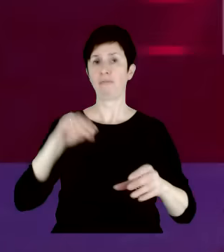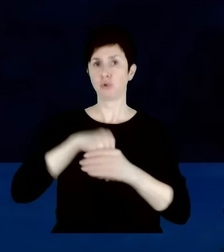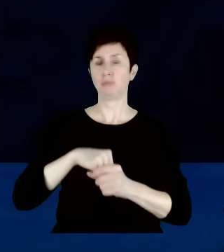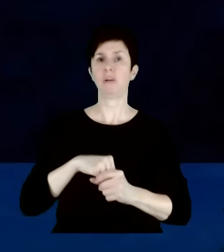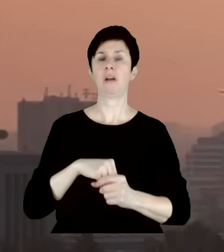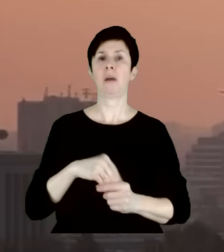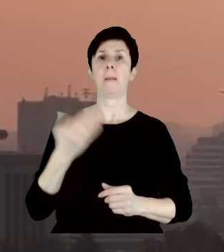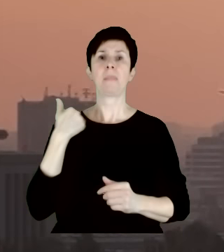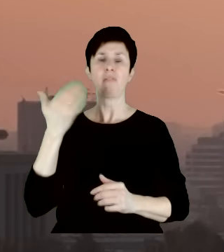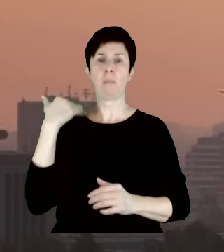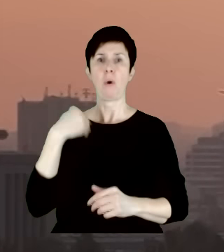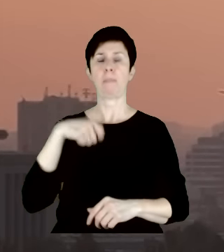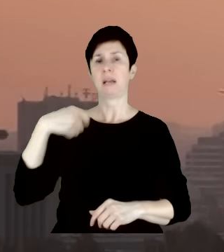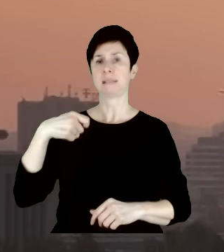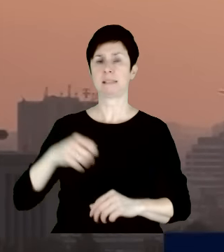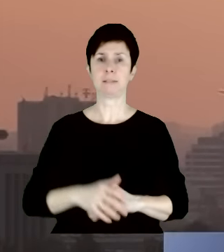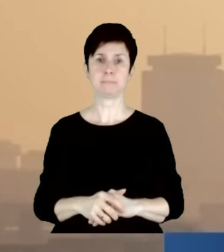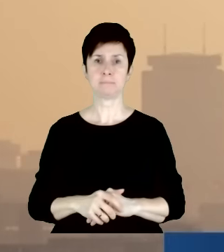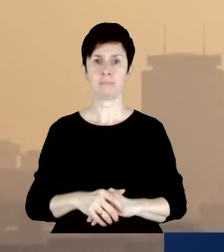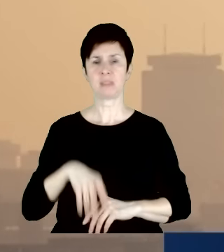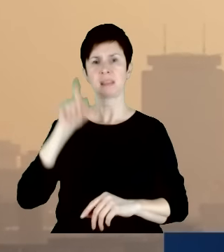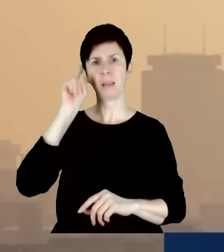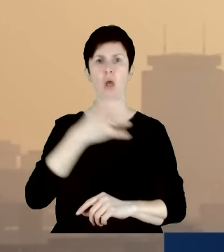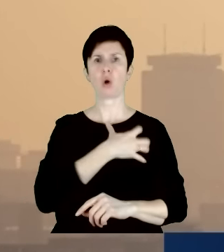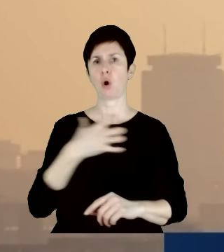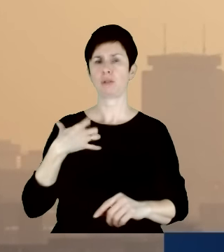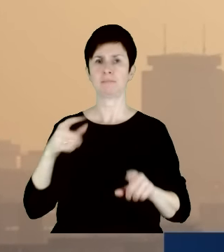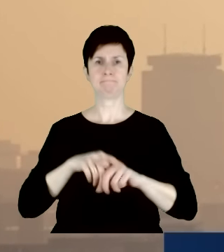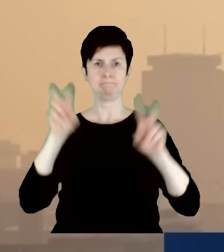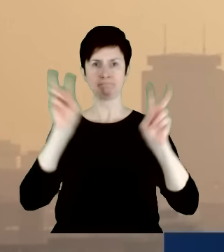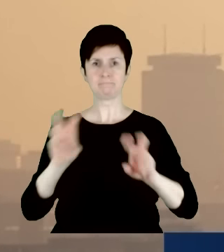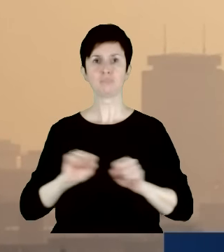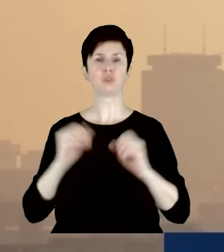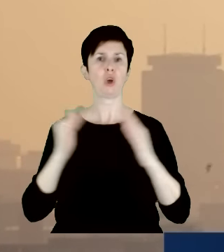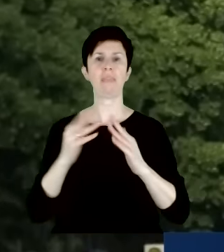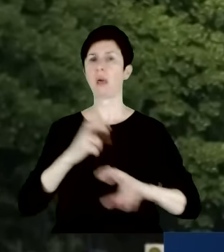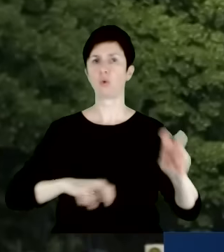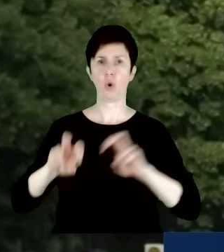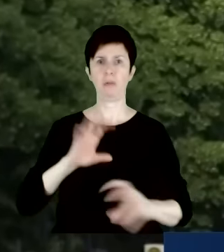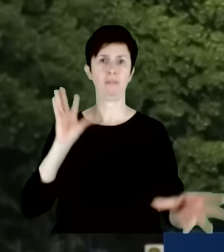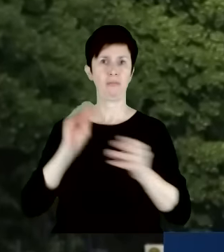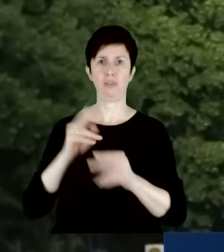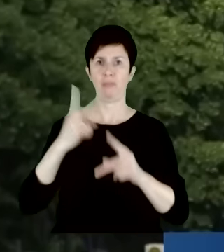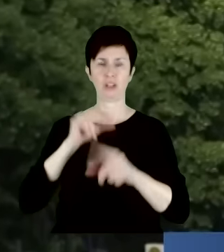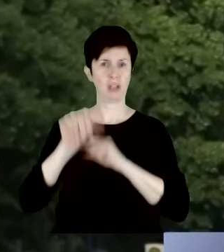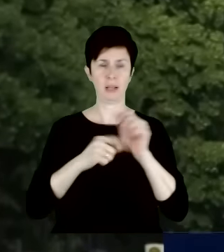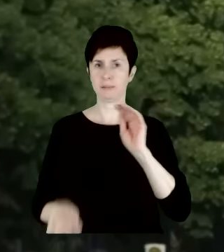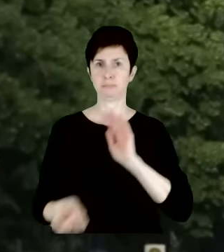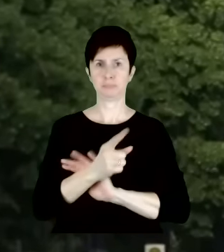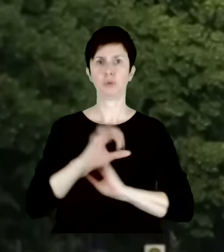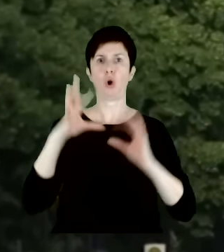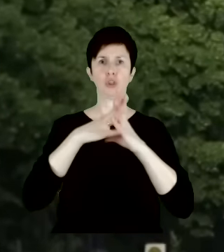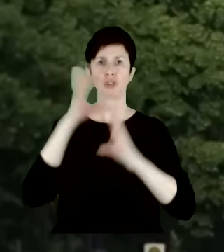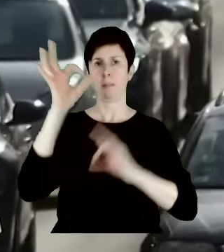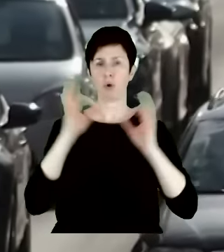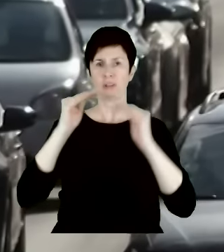Tong. Niemiecka gospodarka przeżywa krach na rynku nieruchomości. Tak źle nie było od ponad 20 lat. Ceny mieszkań spadły o prawie 10% w